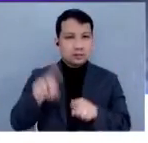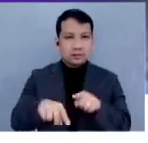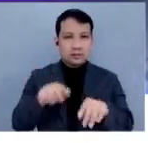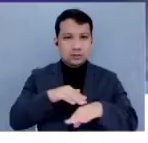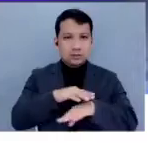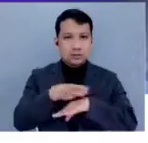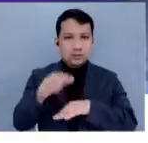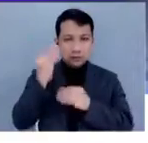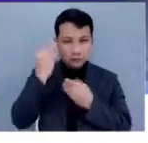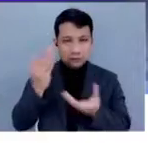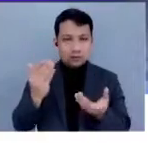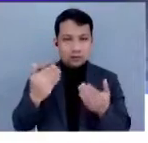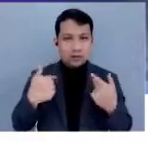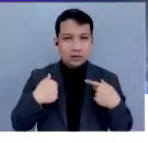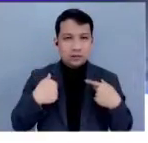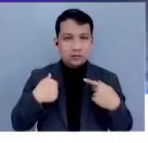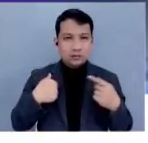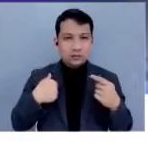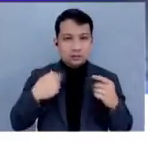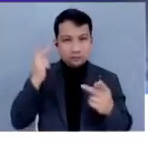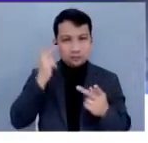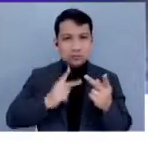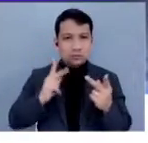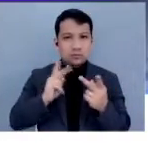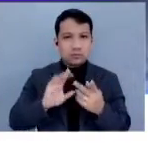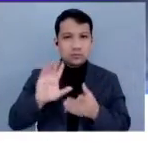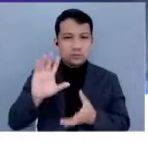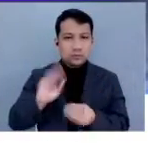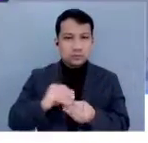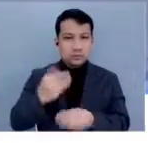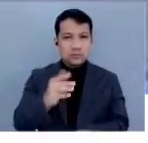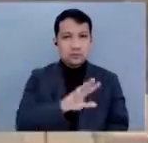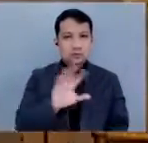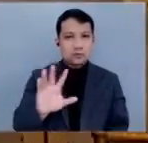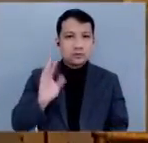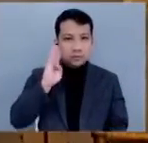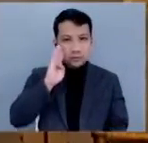kanilang mandato na sa frontline ng balitang yan. Si Brian Basa.